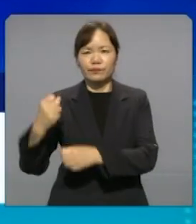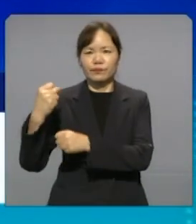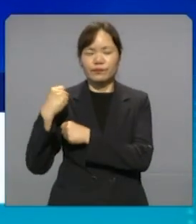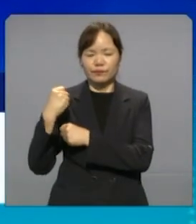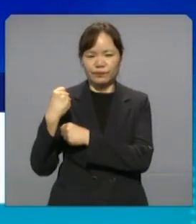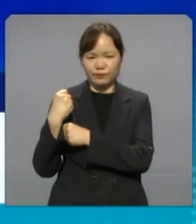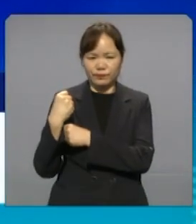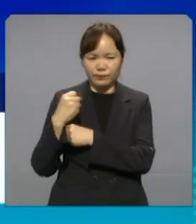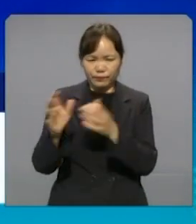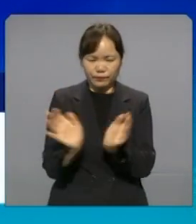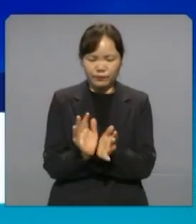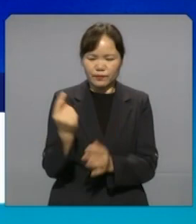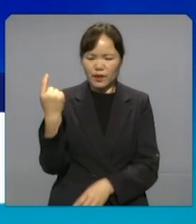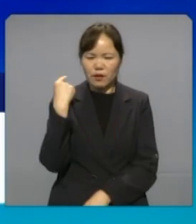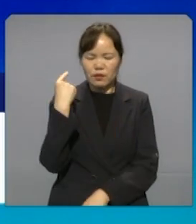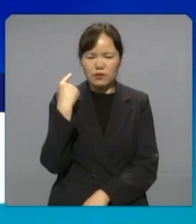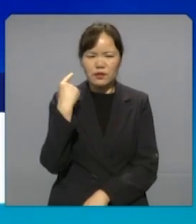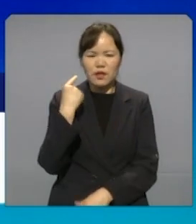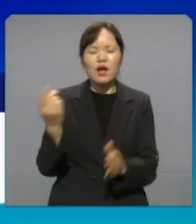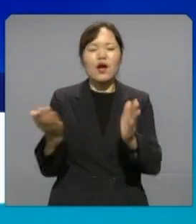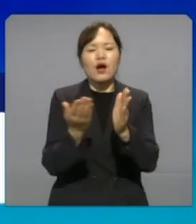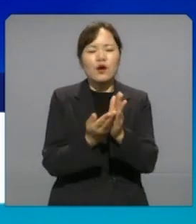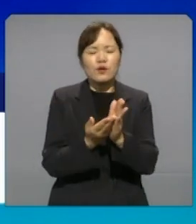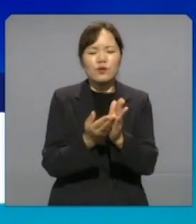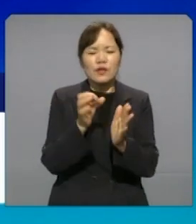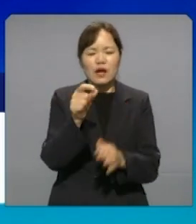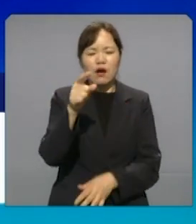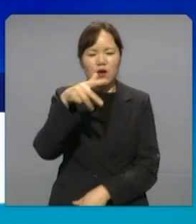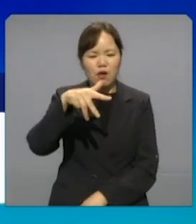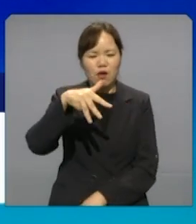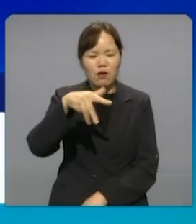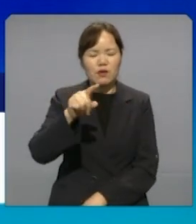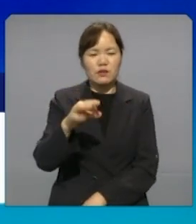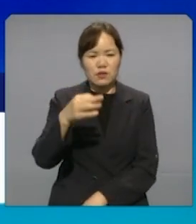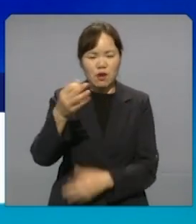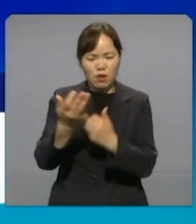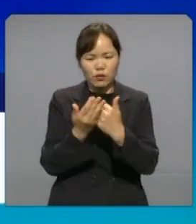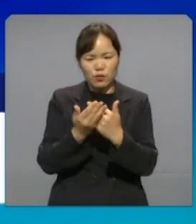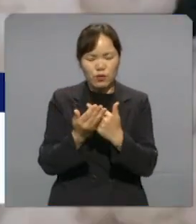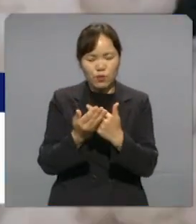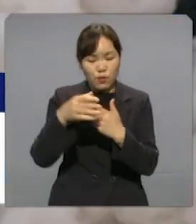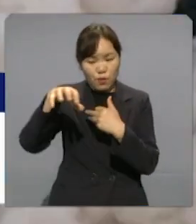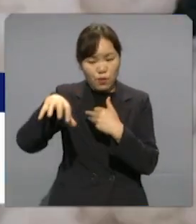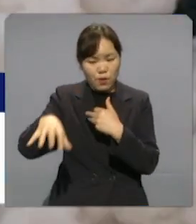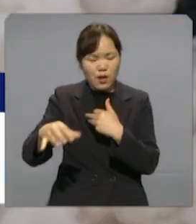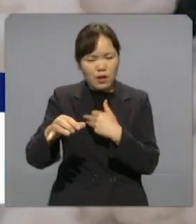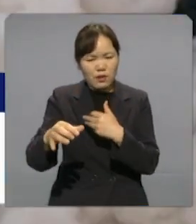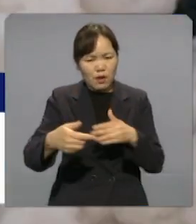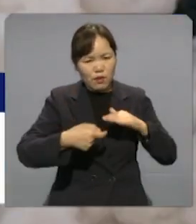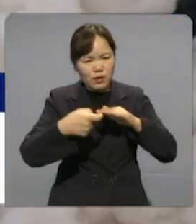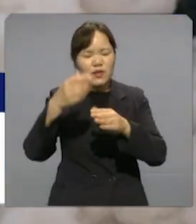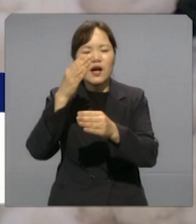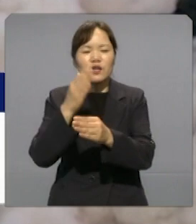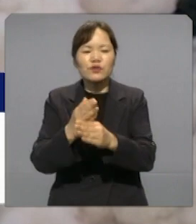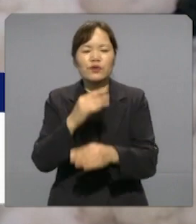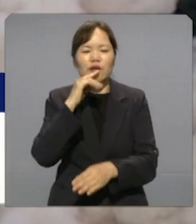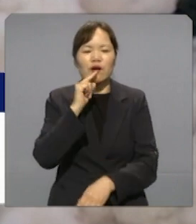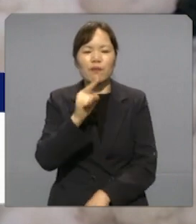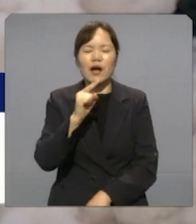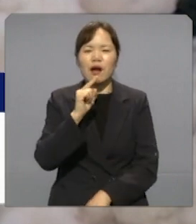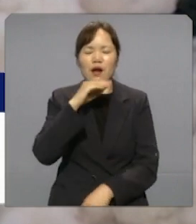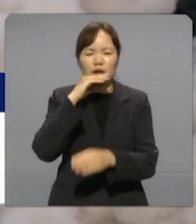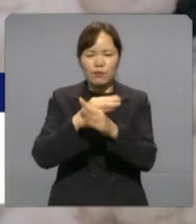군당국이 어제의 군산 어청도 북서쪽 해상에서 인양에 나섰다고 공개했던 북한 군사 정찰위성 동체 일부가